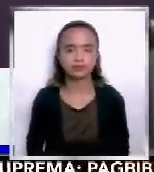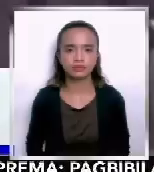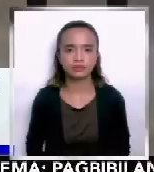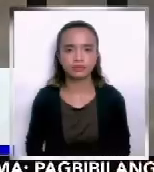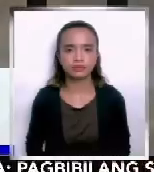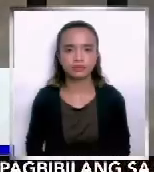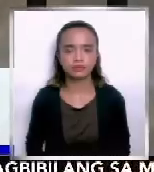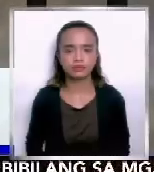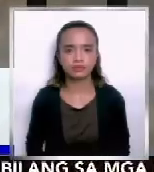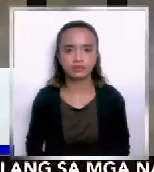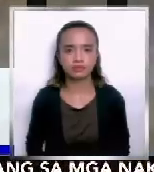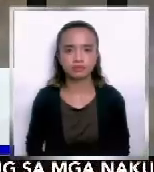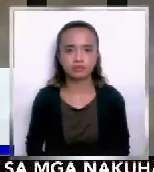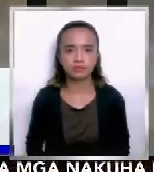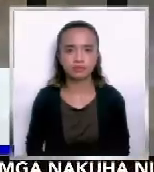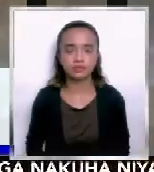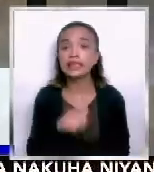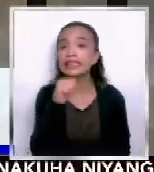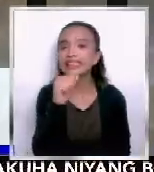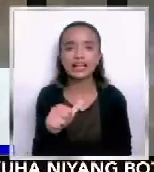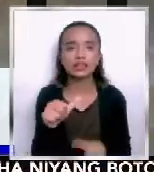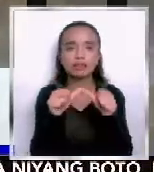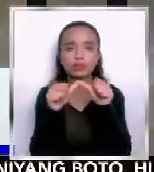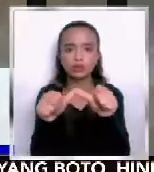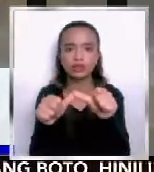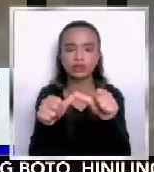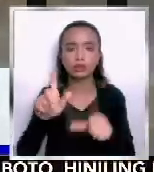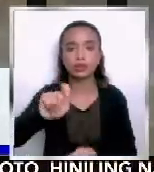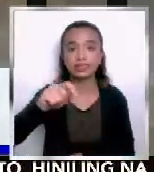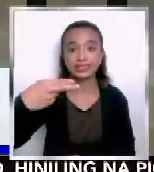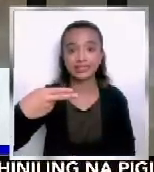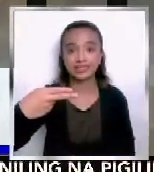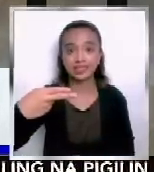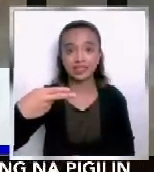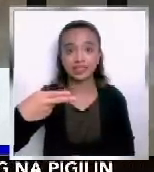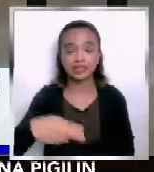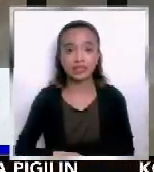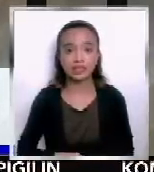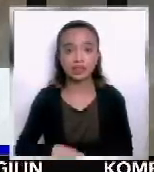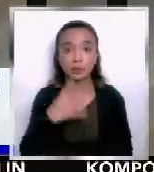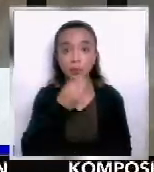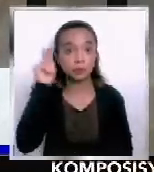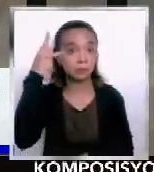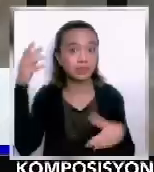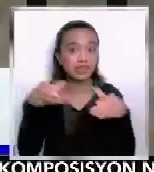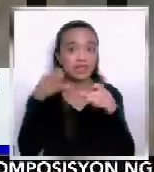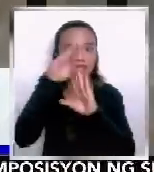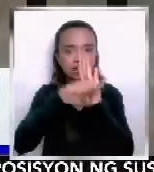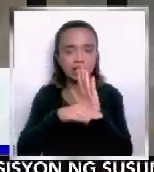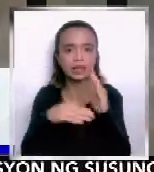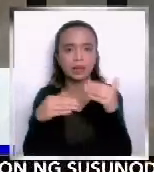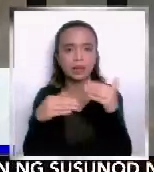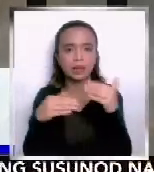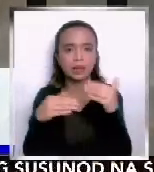Hindi naman matutuloy ang nakatakdang proklamasyon sa Webes na ang mga party list na may guaranteed seats na sa Kamara. Hihintayin na